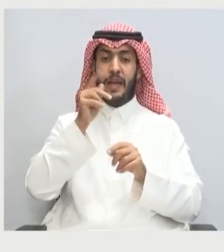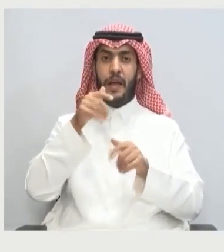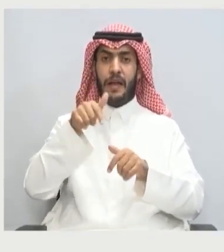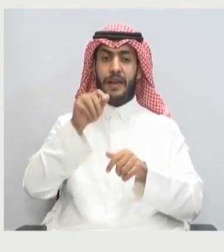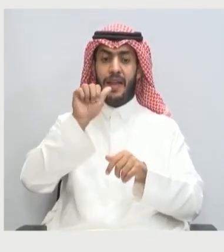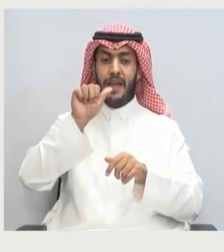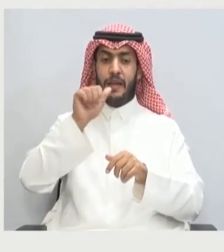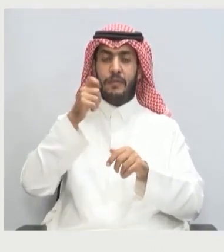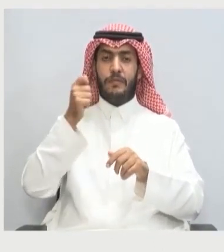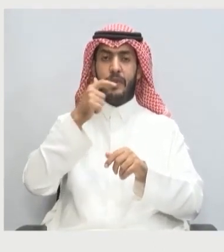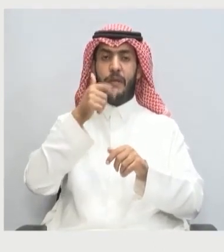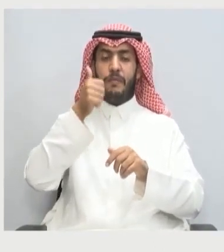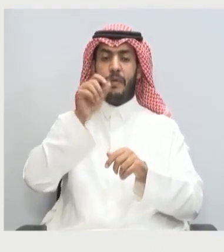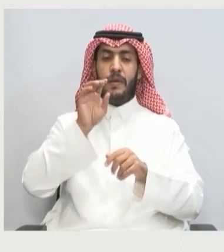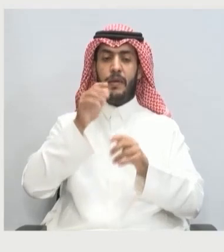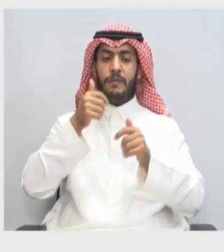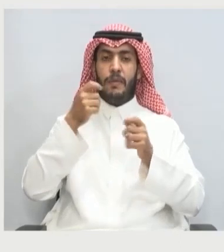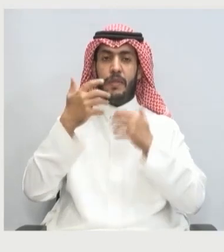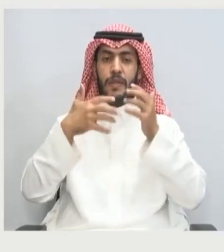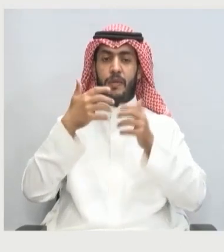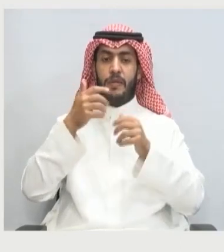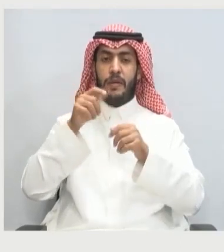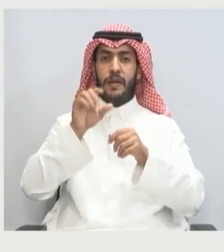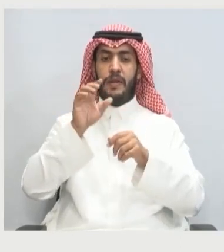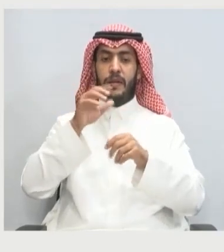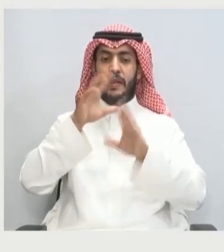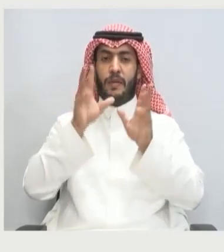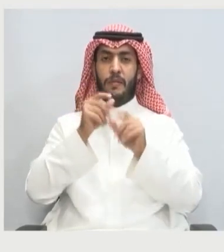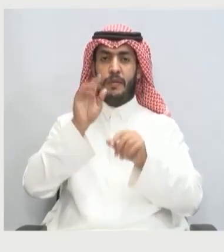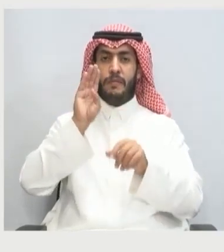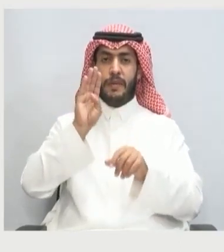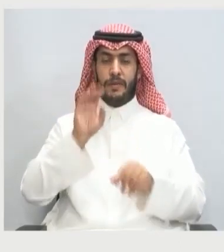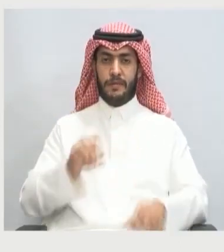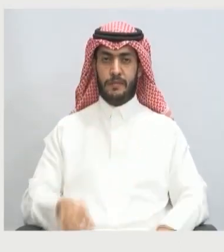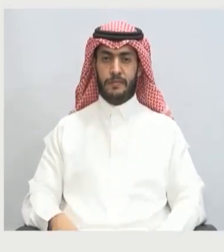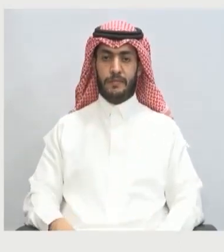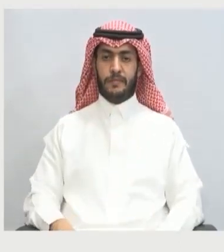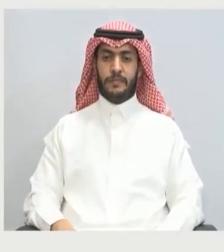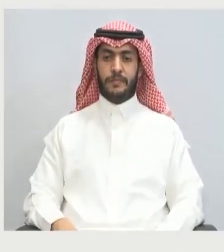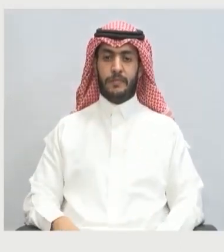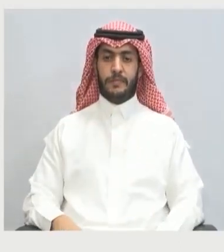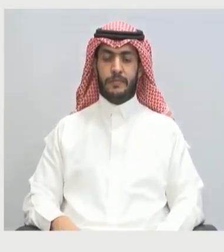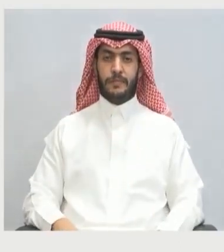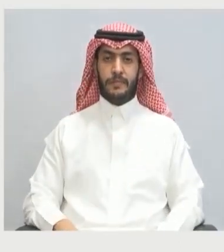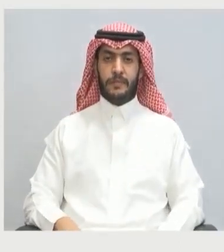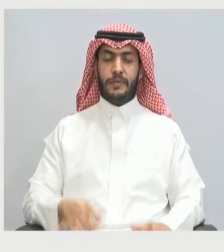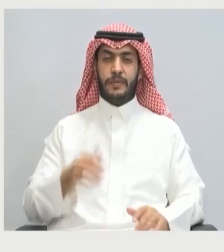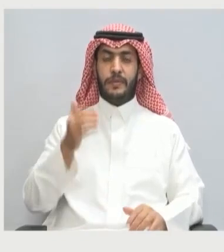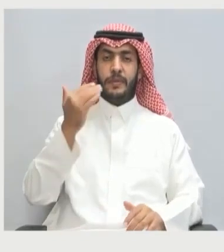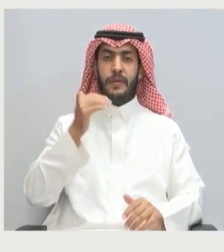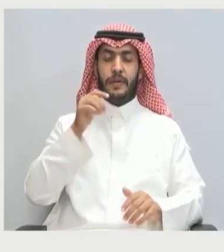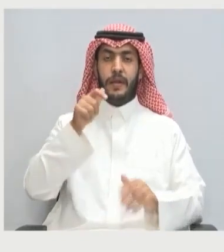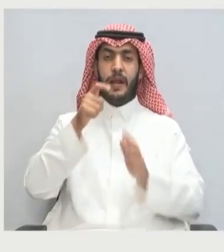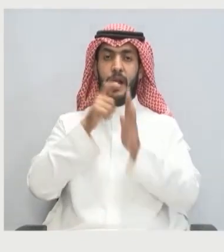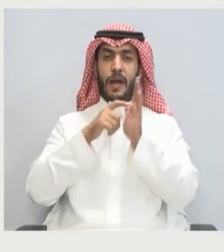بسرعه لتكوين الماده b فتعطيني قيمه كبيره ل الثابت ك قلنا كذلك ان